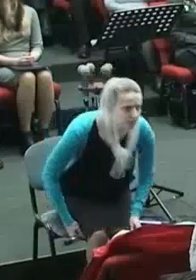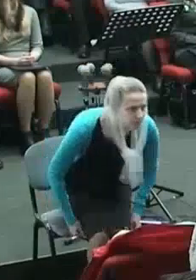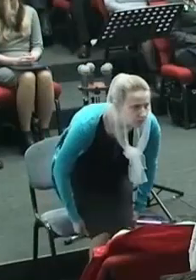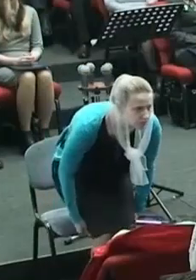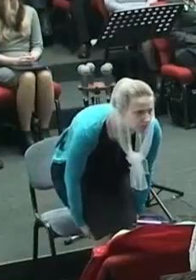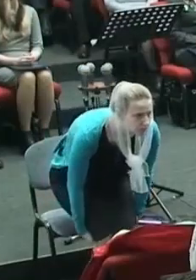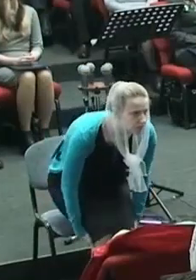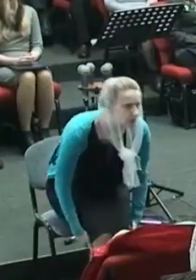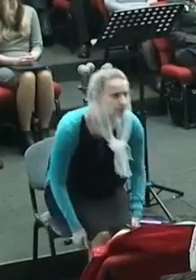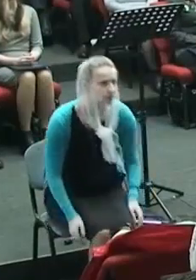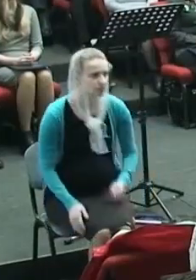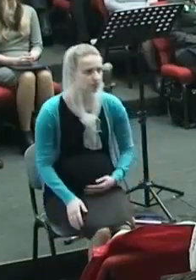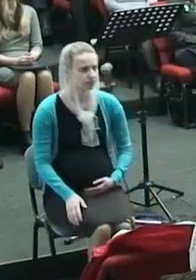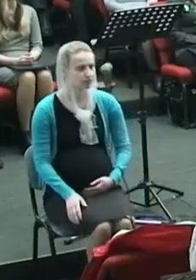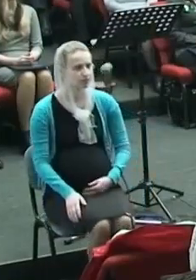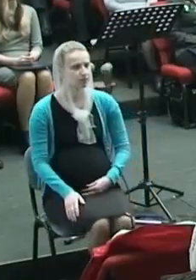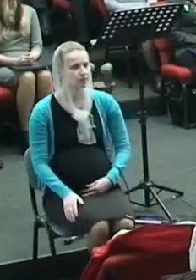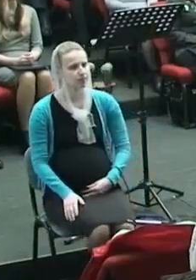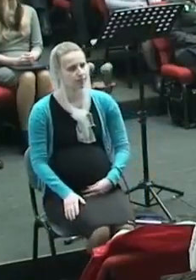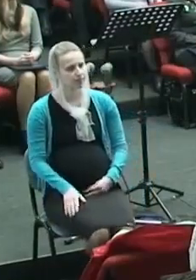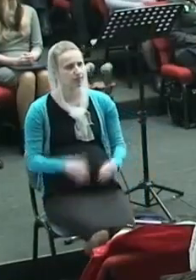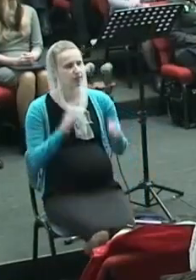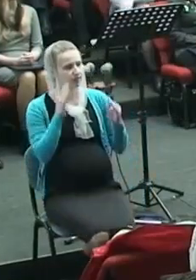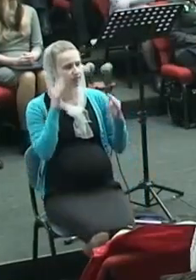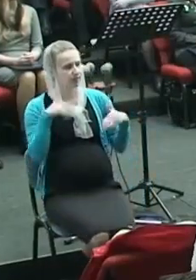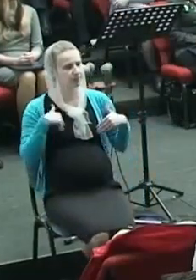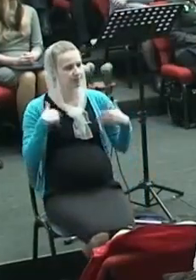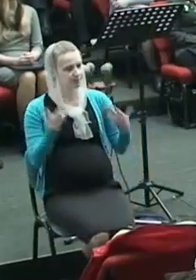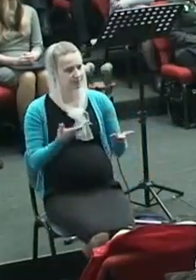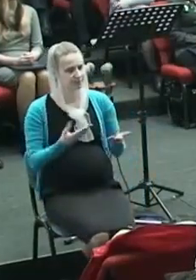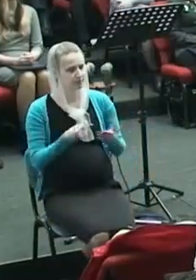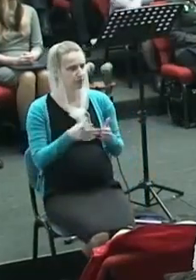Та дорога церква, брати та сестри, слава Богу.